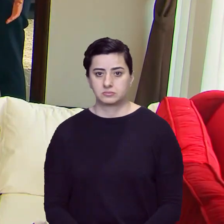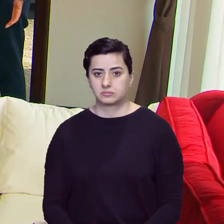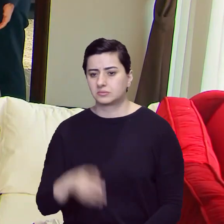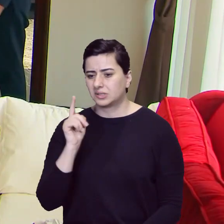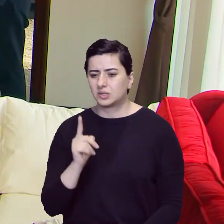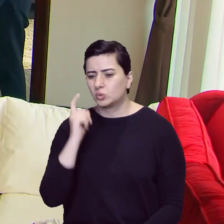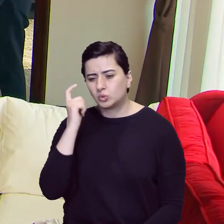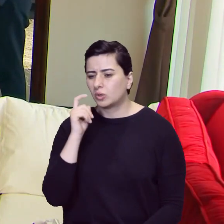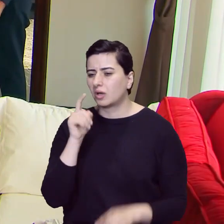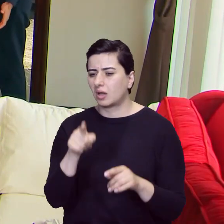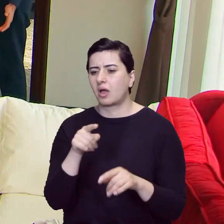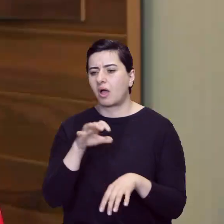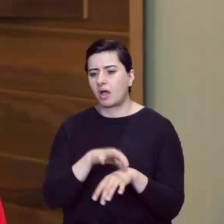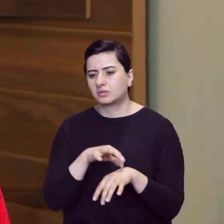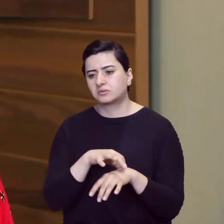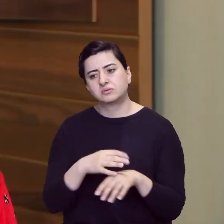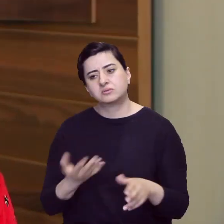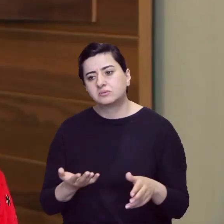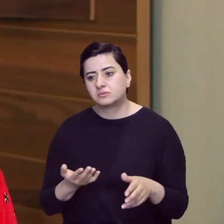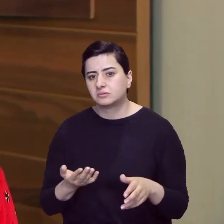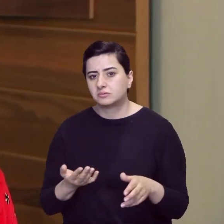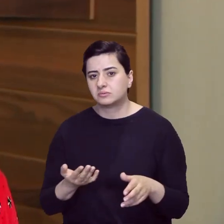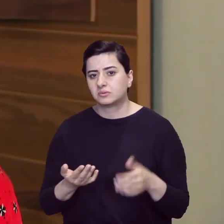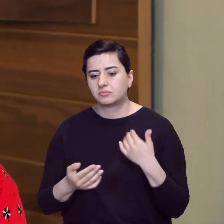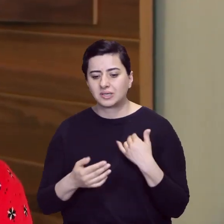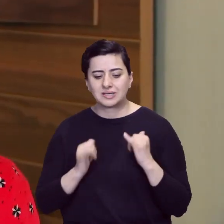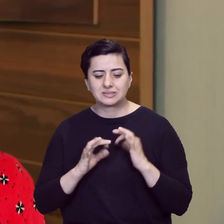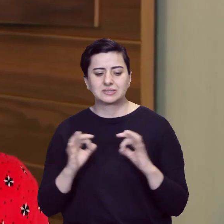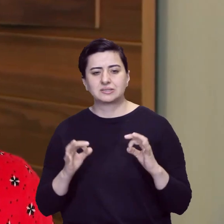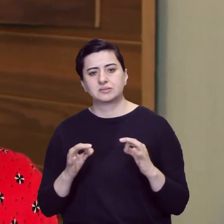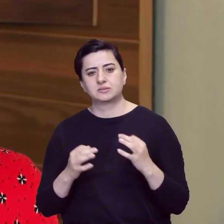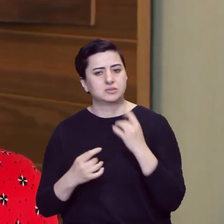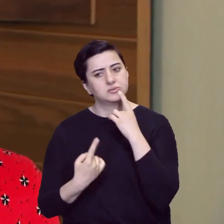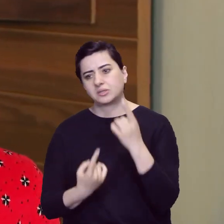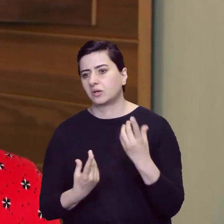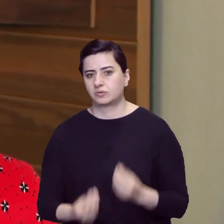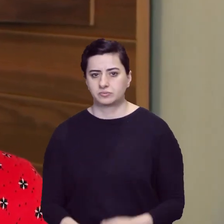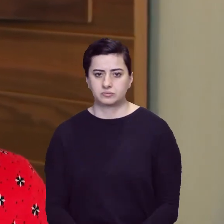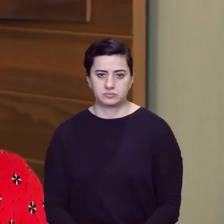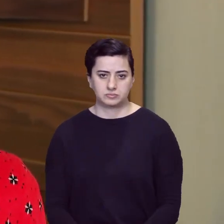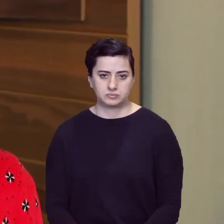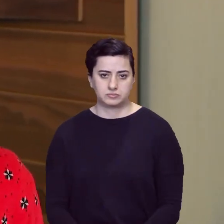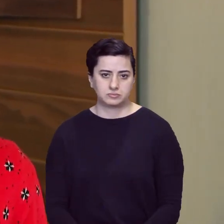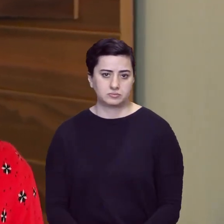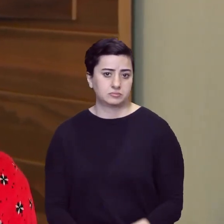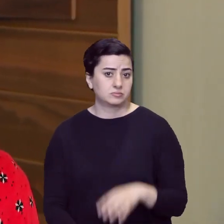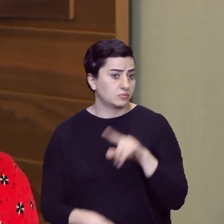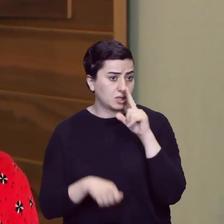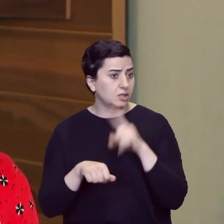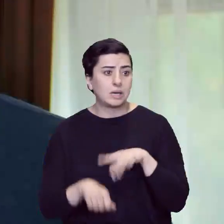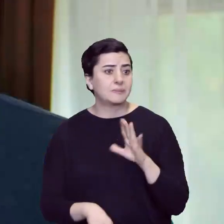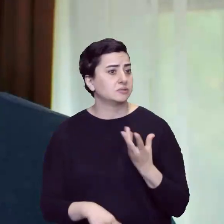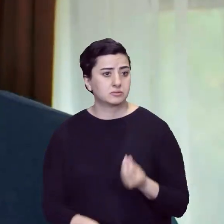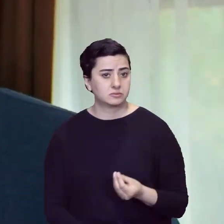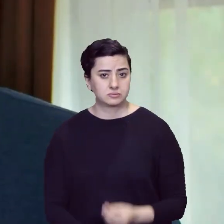İlk düşündüğümüzü söyleriz. Senin hasta olduğunu, ben de rahatsız etmek istemediğim falan. Ama